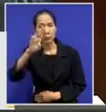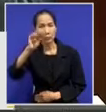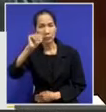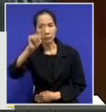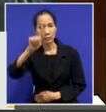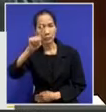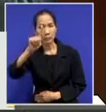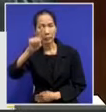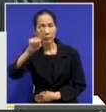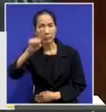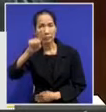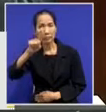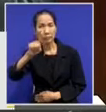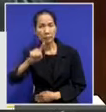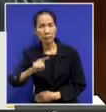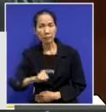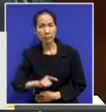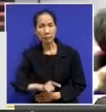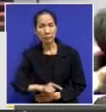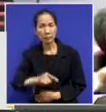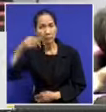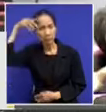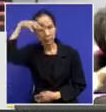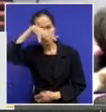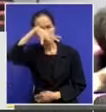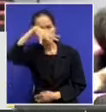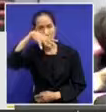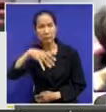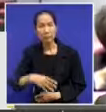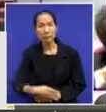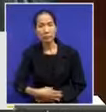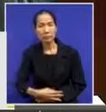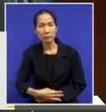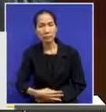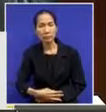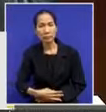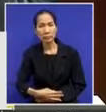641นายสุทินคลังแสง คุณธนาธรจึงรุ่งเรืองกิจครับ